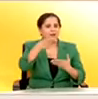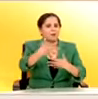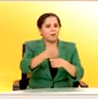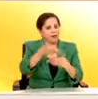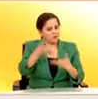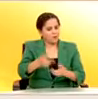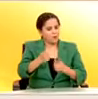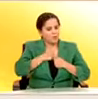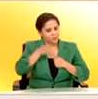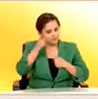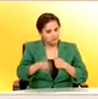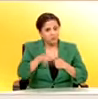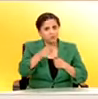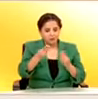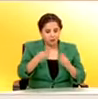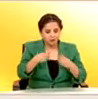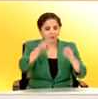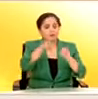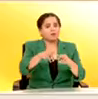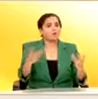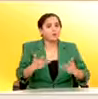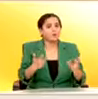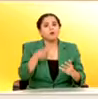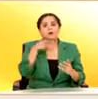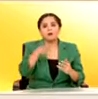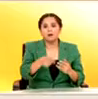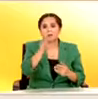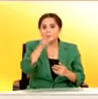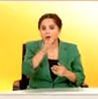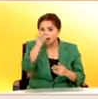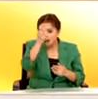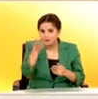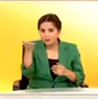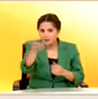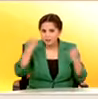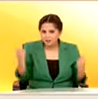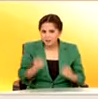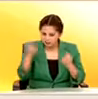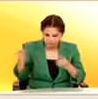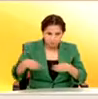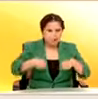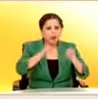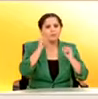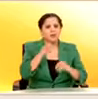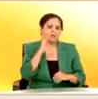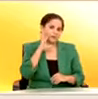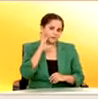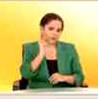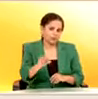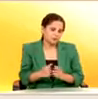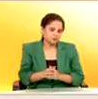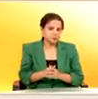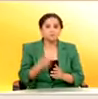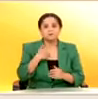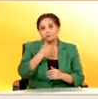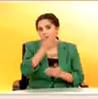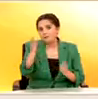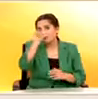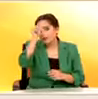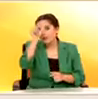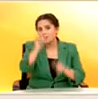हो, बेचे वही जिसमें किसी देशवासी की मेहनत लगी हो। मेरे प्यारे